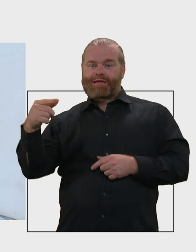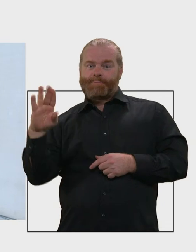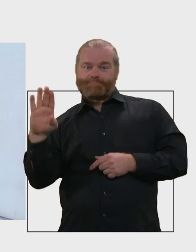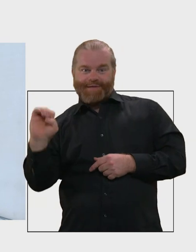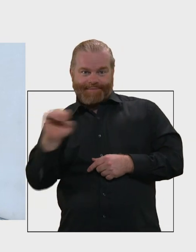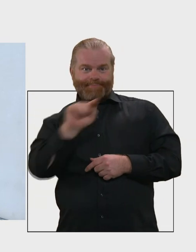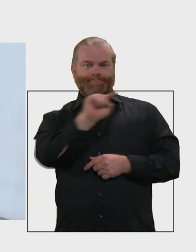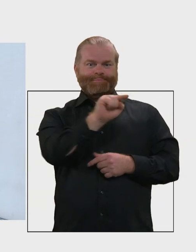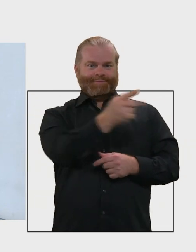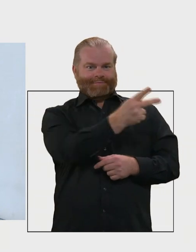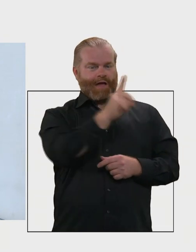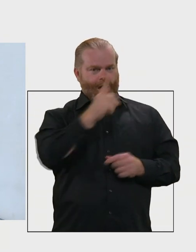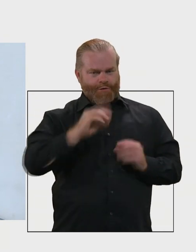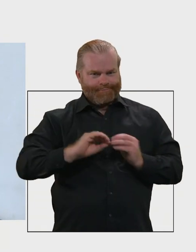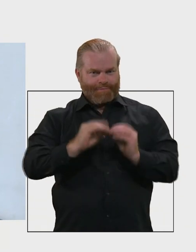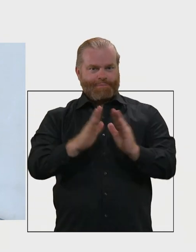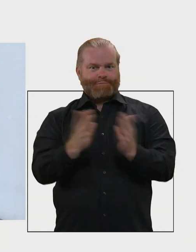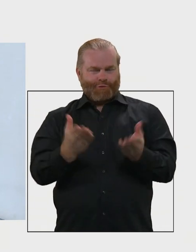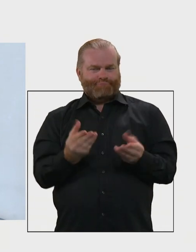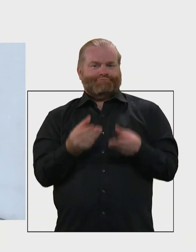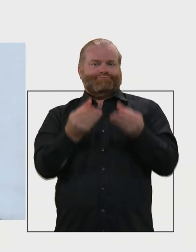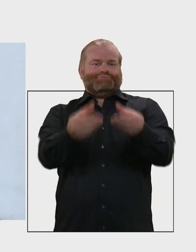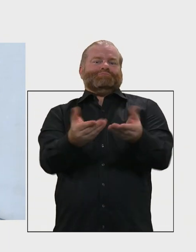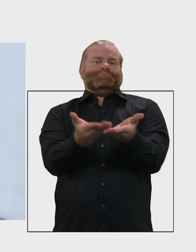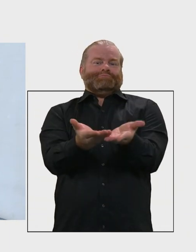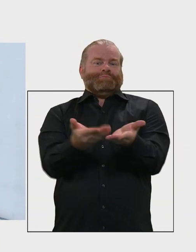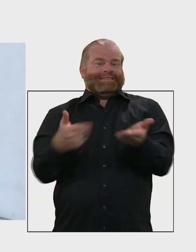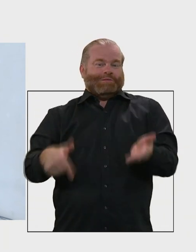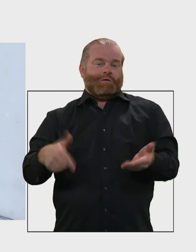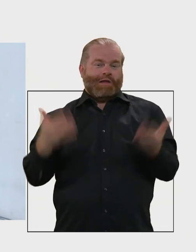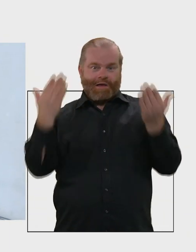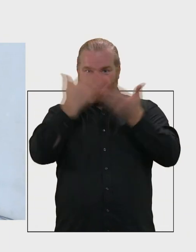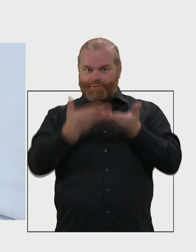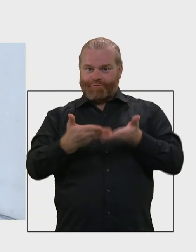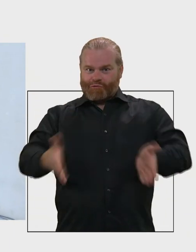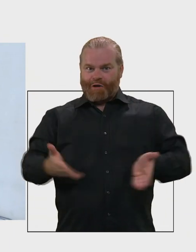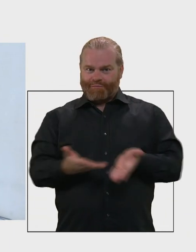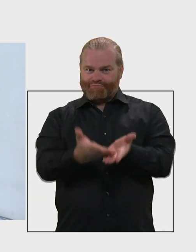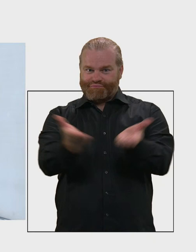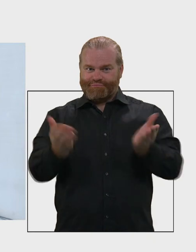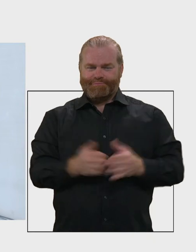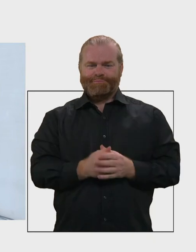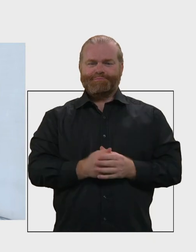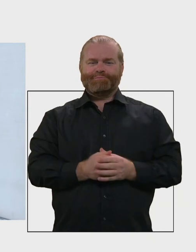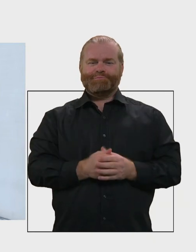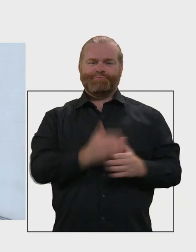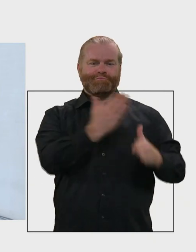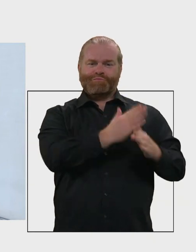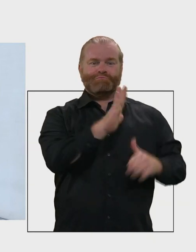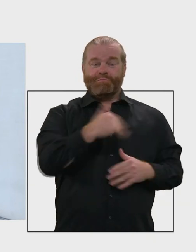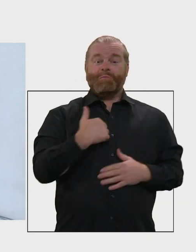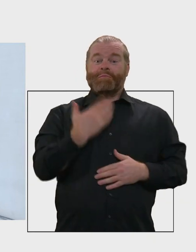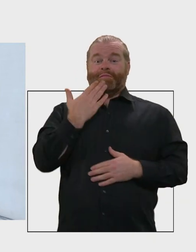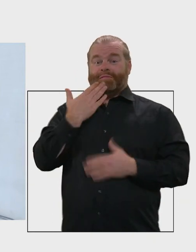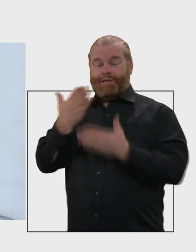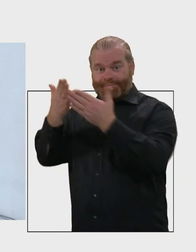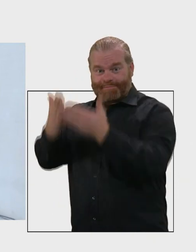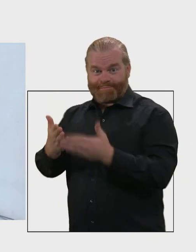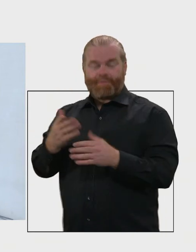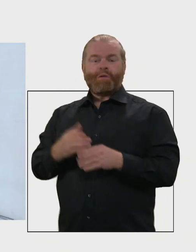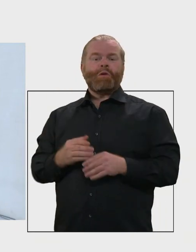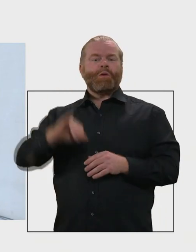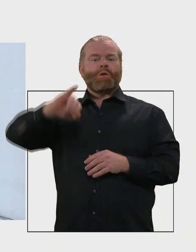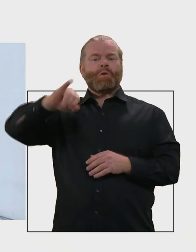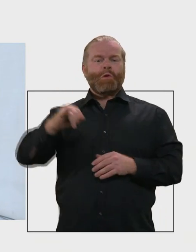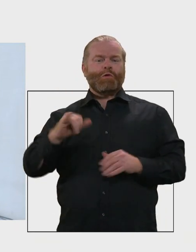bei Jürgen Dusel, dem Beauftragten der Bundesregierung für die Belange der Menschen mit Behinderungen, der heute Abend unser